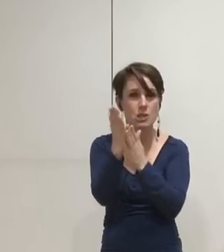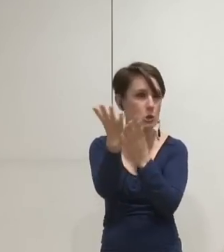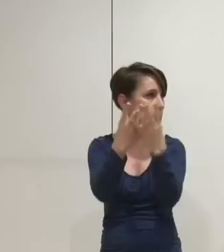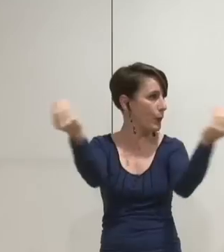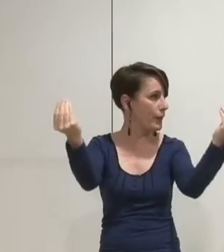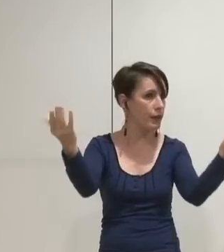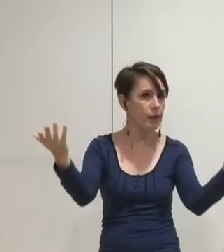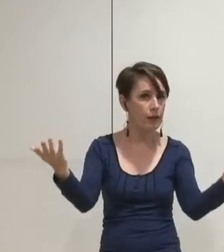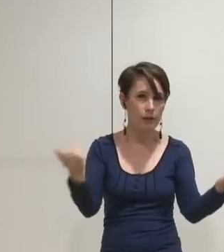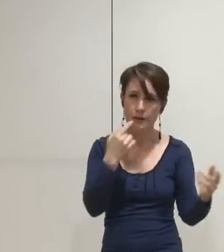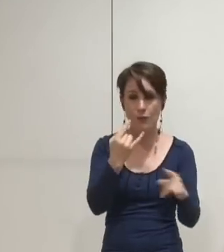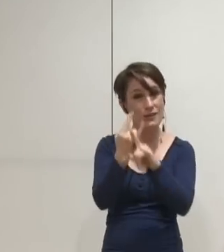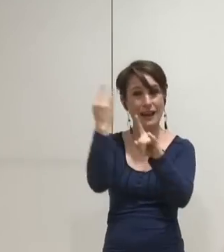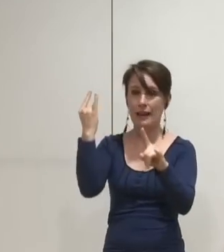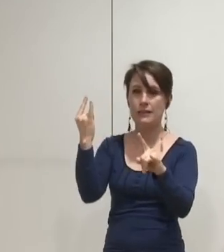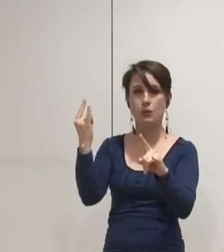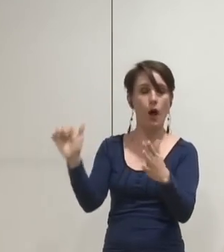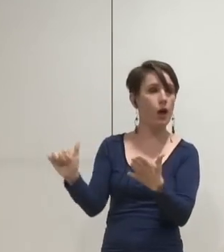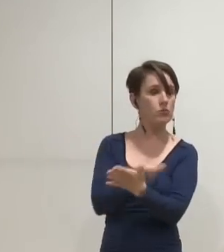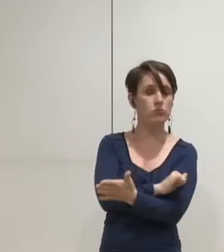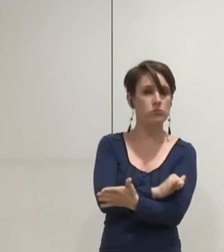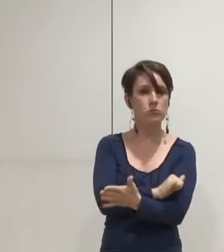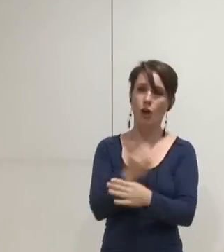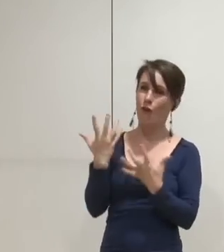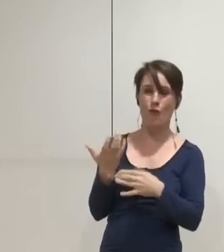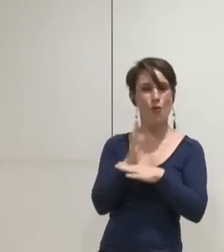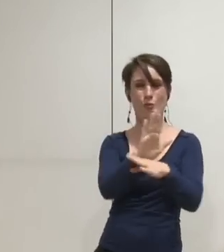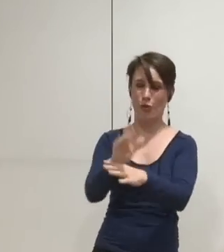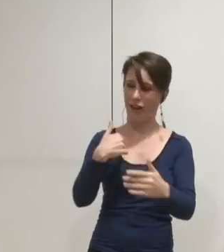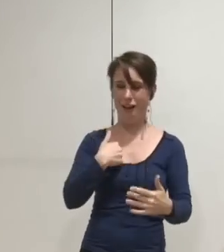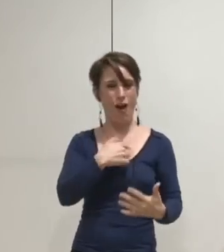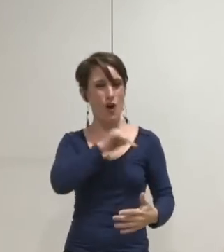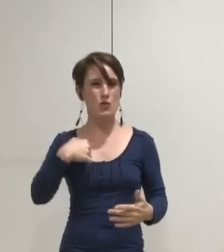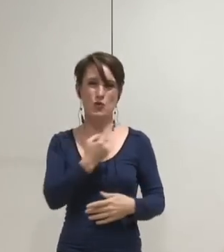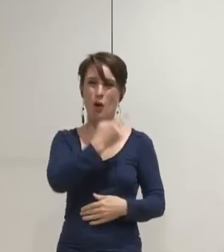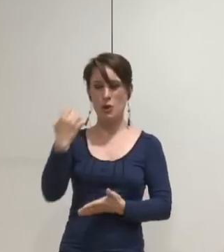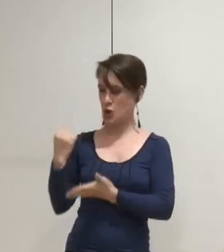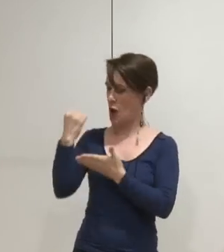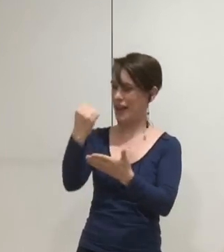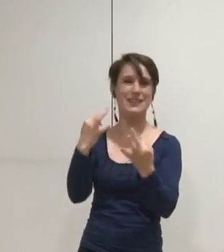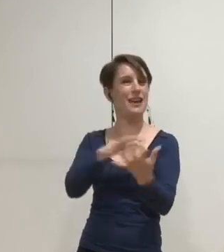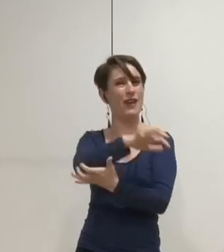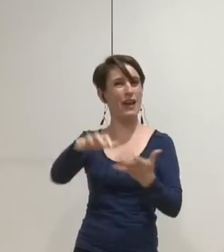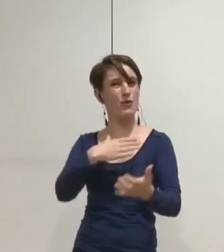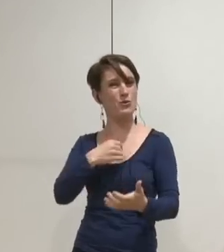pas l'histoire vous vous l'appropriez et vous souhaitez vous présenter comme les seuls héritiers de la journée des tuiles et de la Révolution